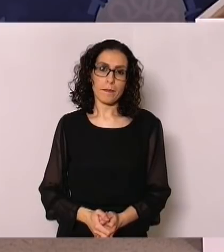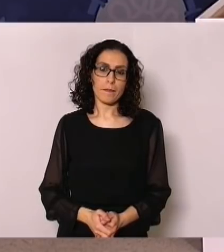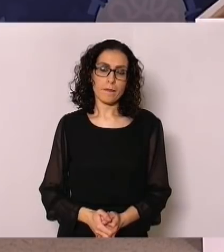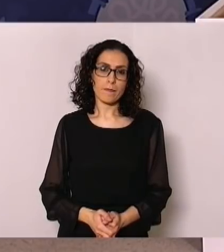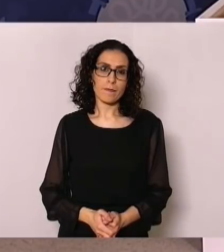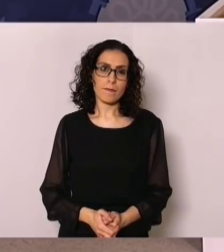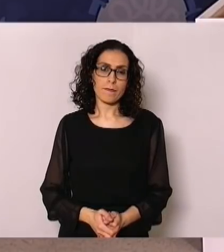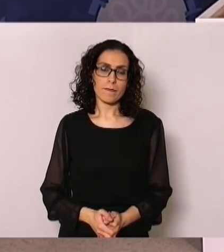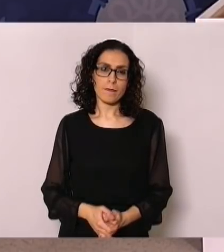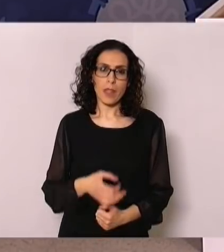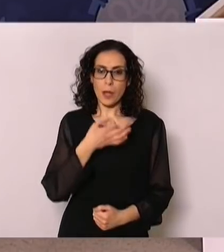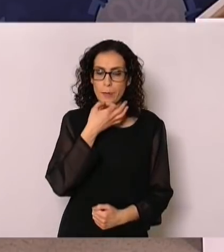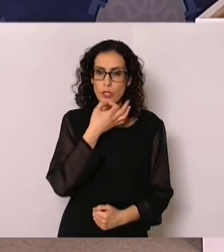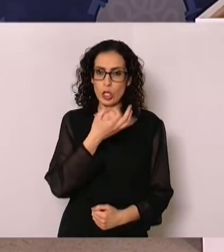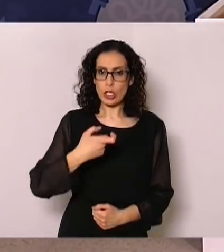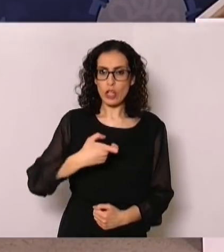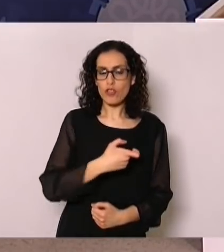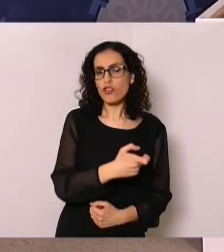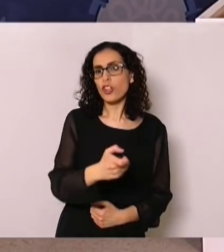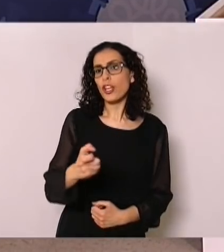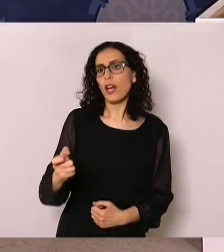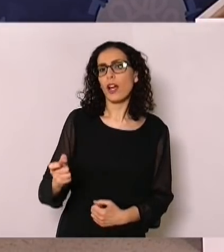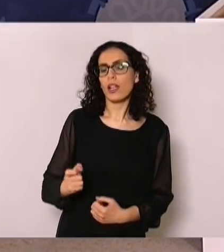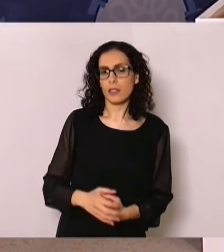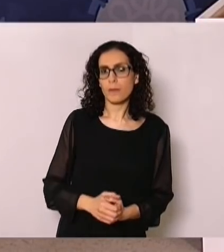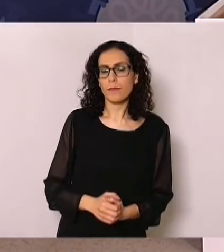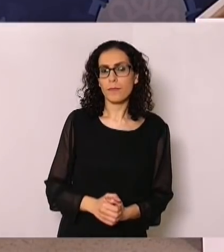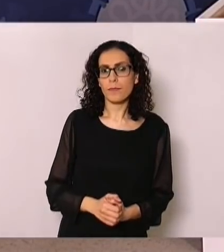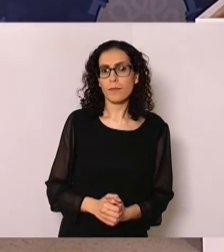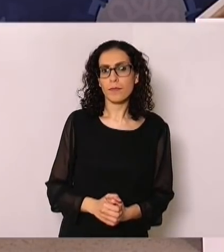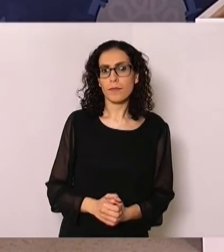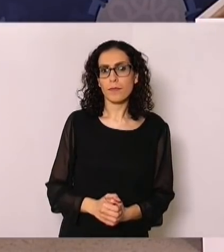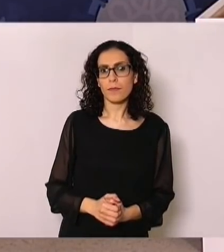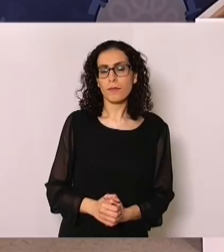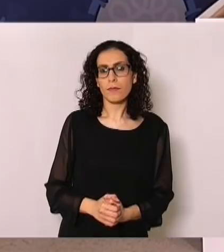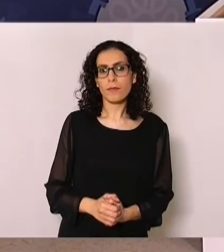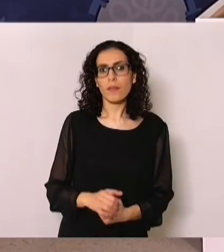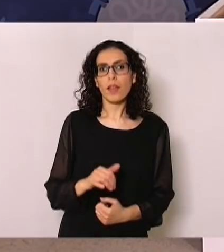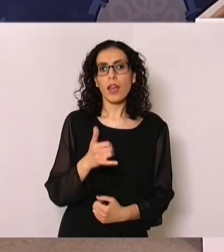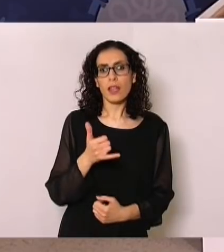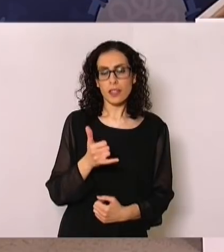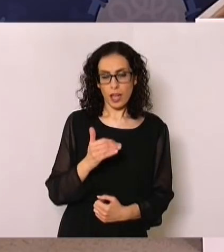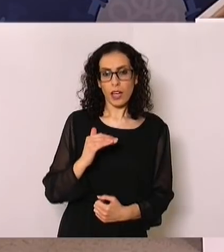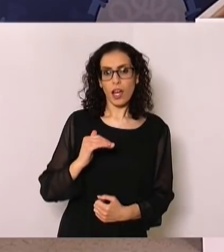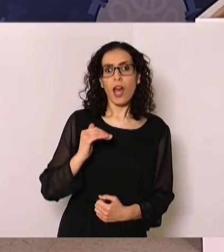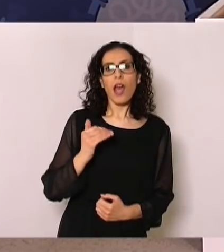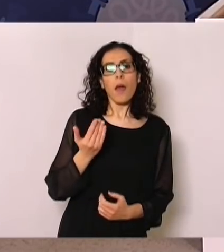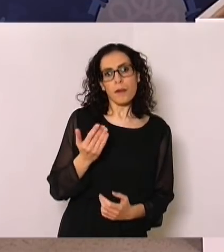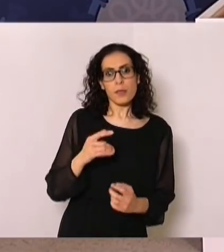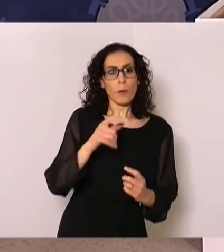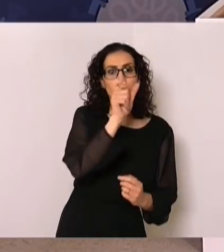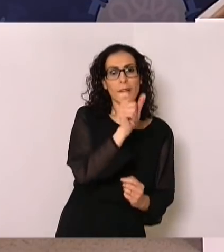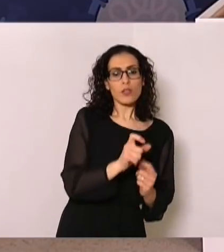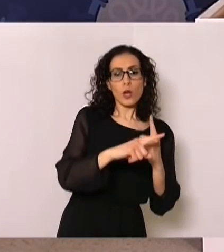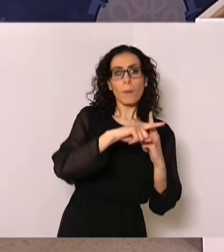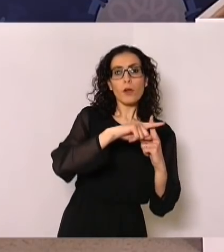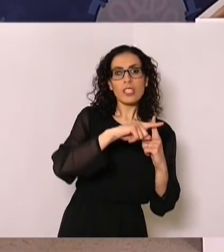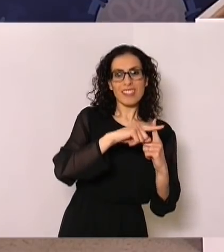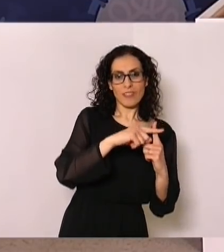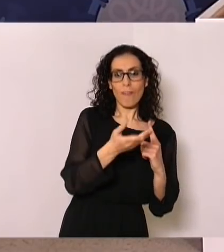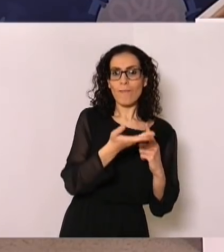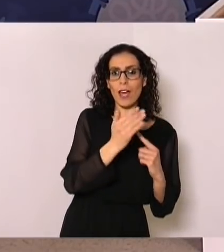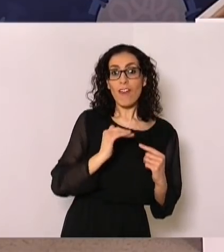Ġas mistoqsija ġenerali, jekk ikun hemm każ pożittiv f'blokk appartamenti, hemm xi miżuri biex